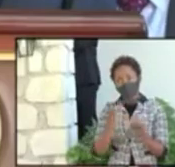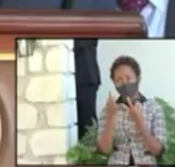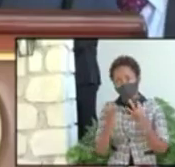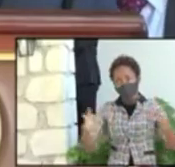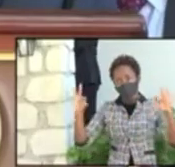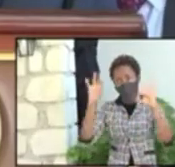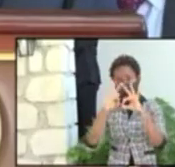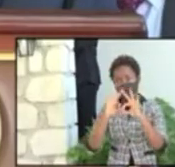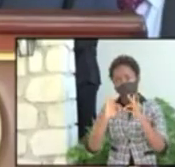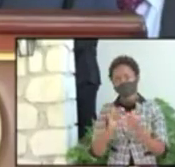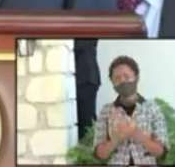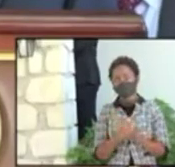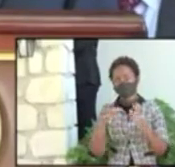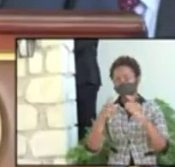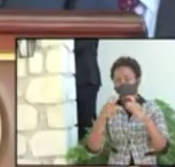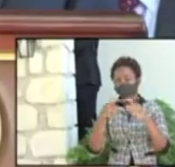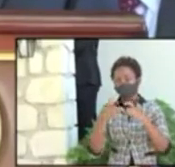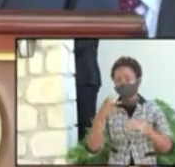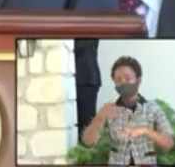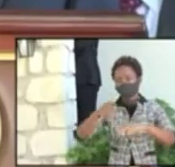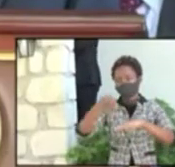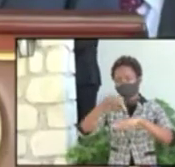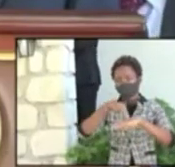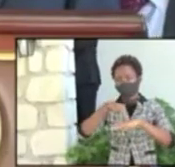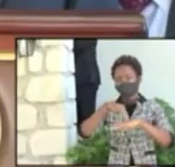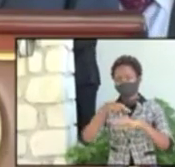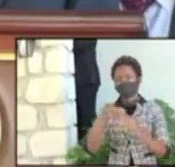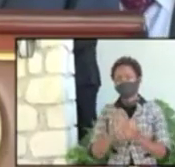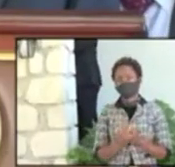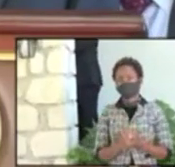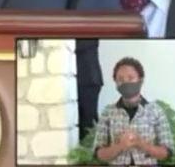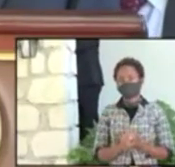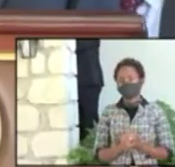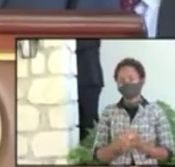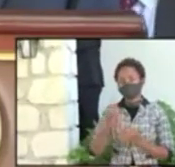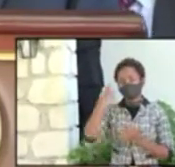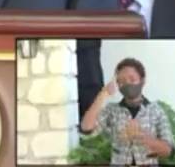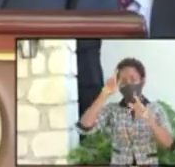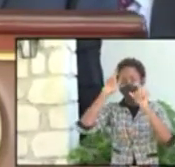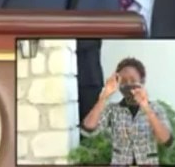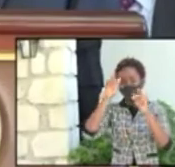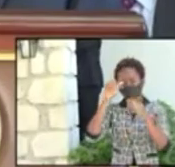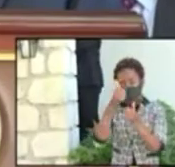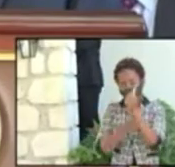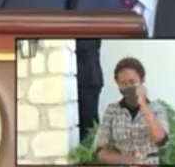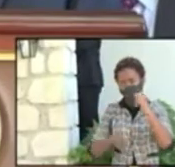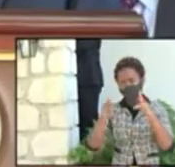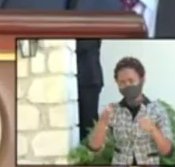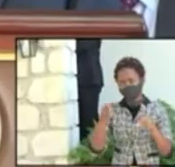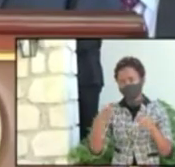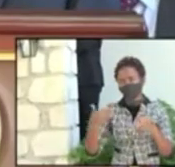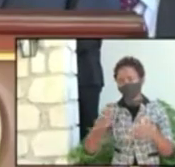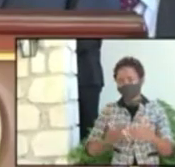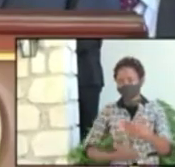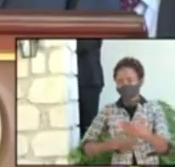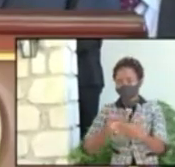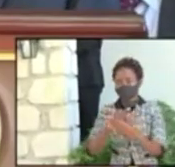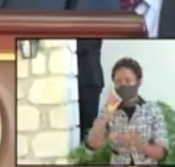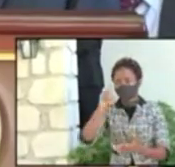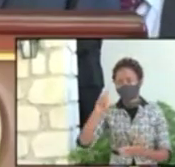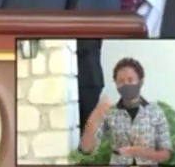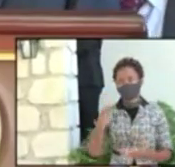important, carte d'identification nationale, d'abord, il faut chaque citoyen gagnent acte de naissance sur les